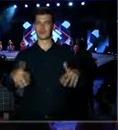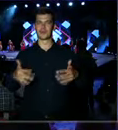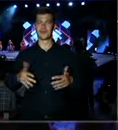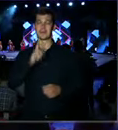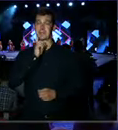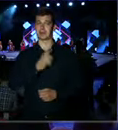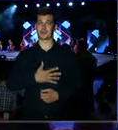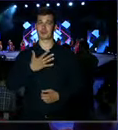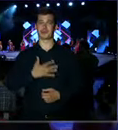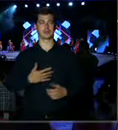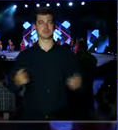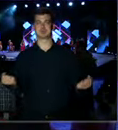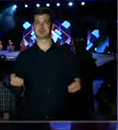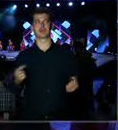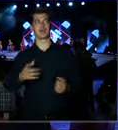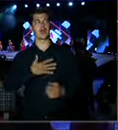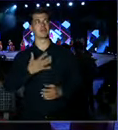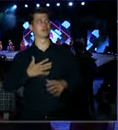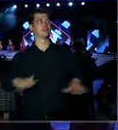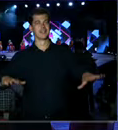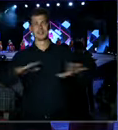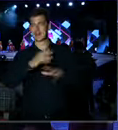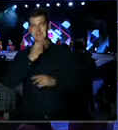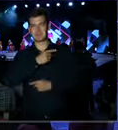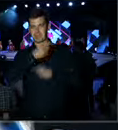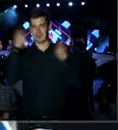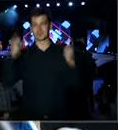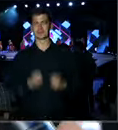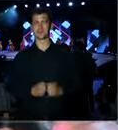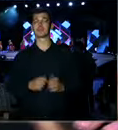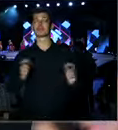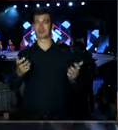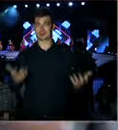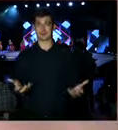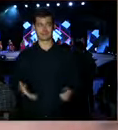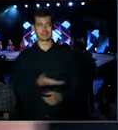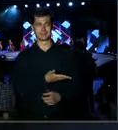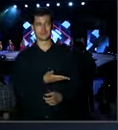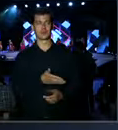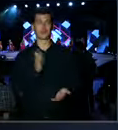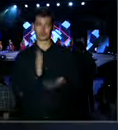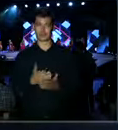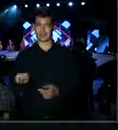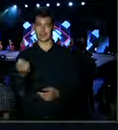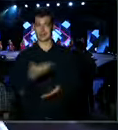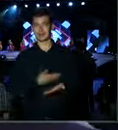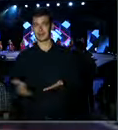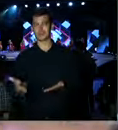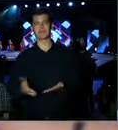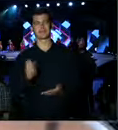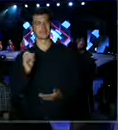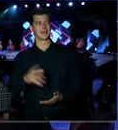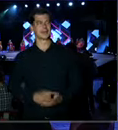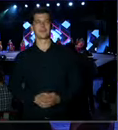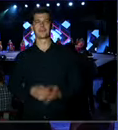to się czuje tutaj w powietrzu. Emocje naprawdę sięgają zenitu. No to co? Jedziemy? Jedziemy.